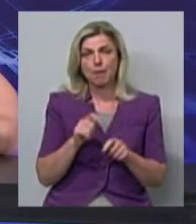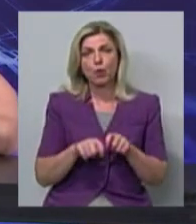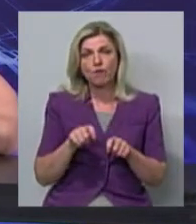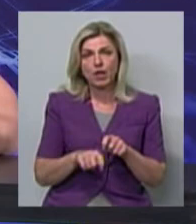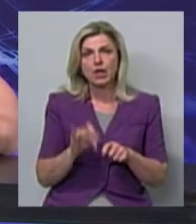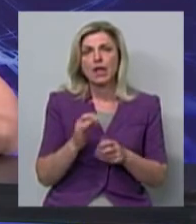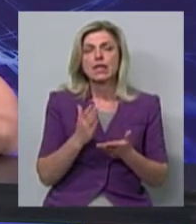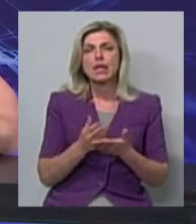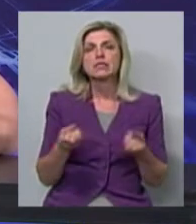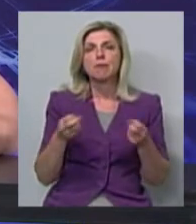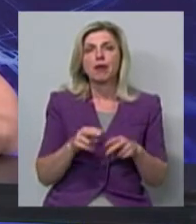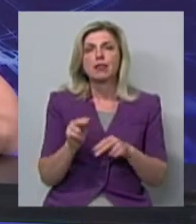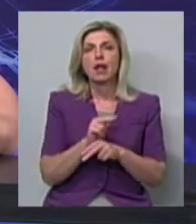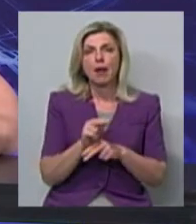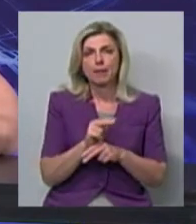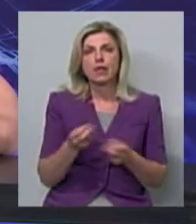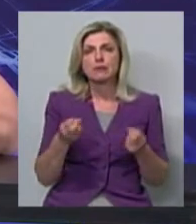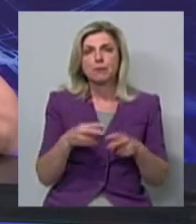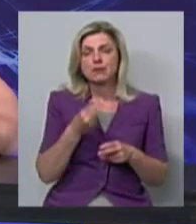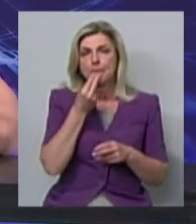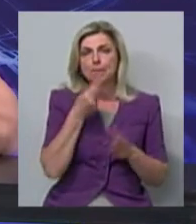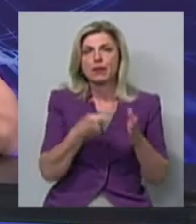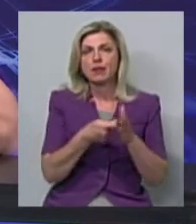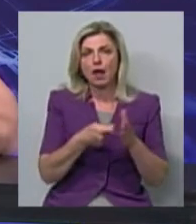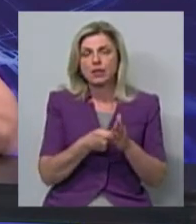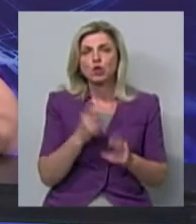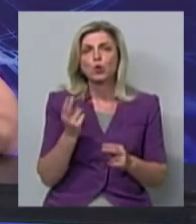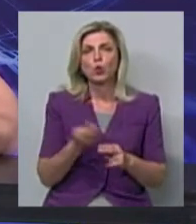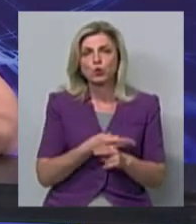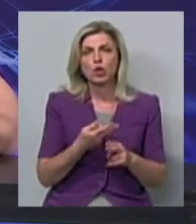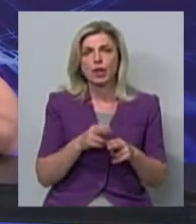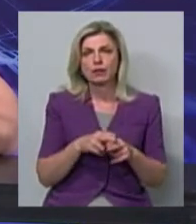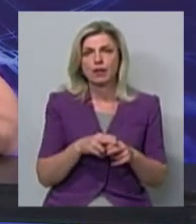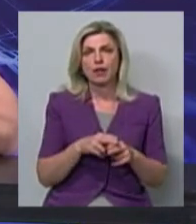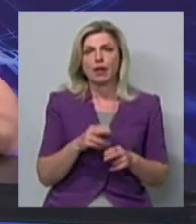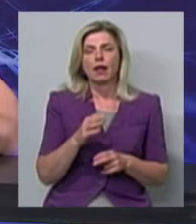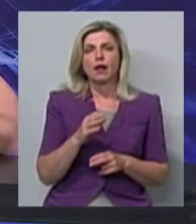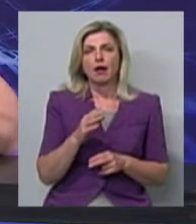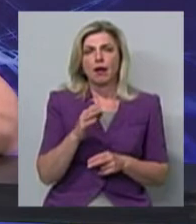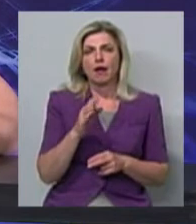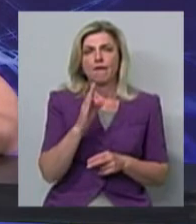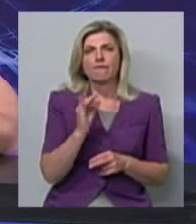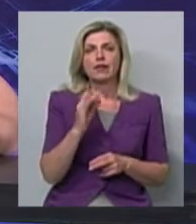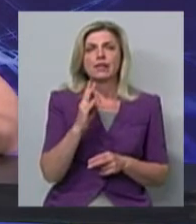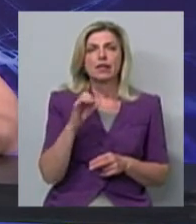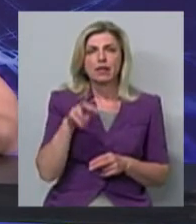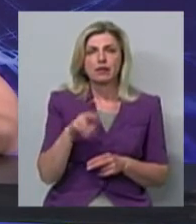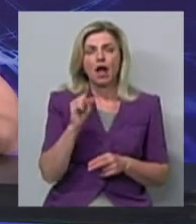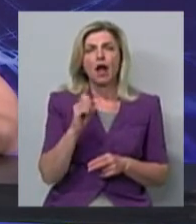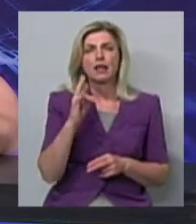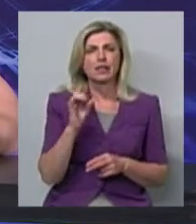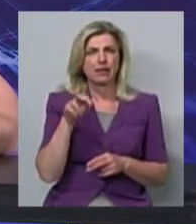специальная терапия, специальное питание, которое исключает из себя вот этот фенилаланин, который вызывает повреждение нервной ткани,